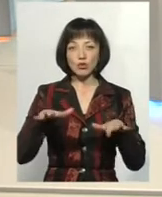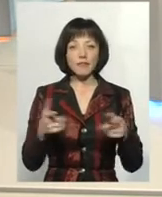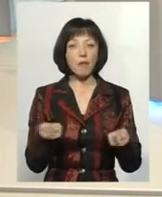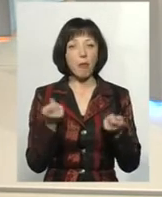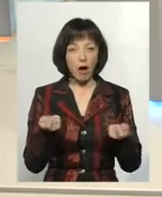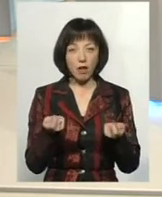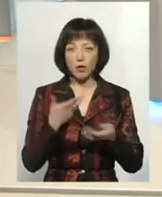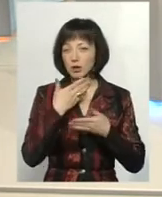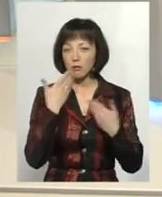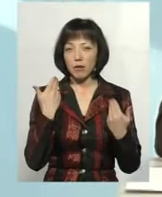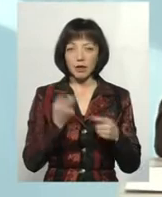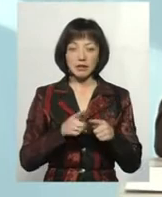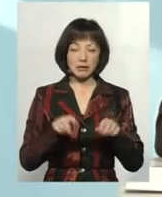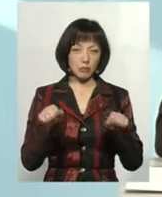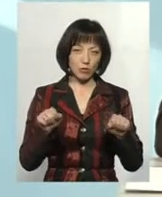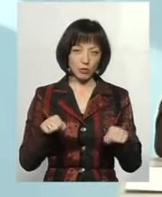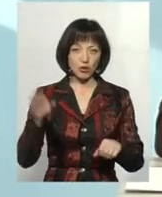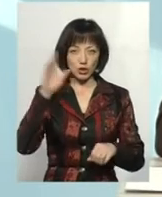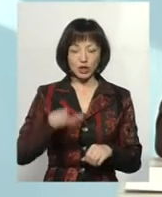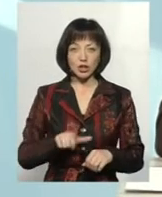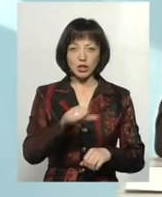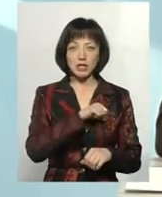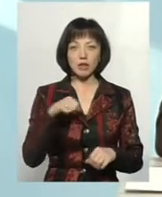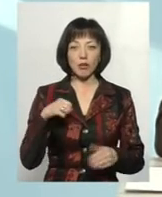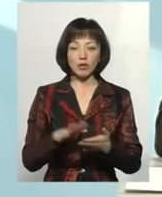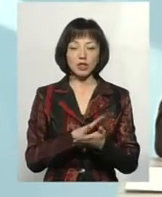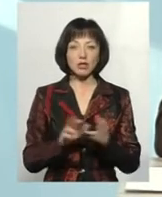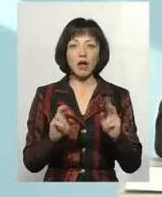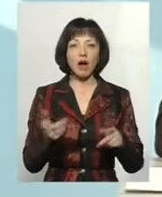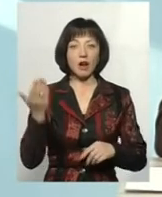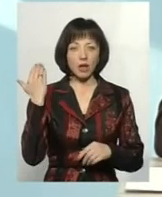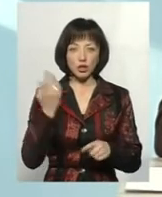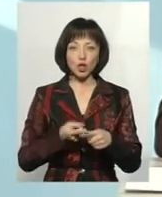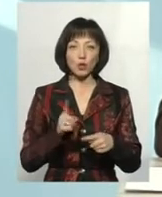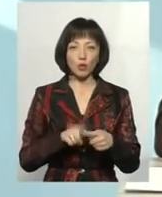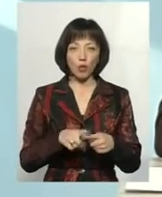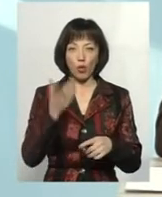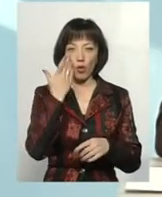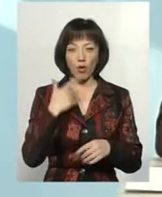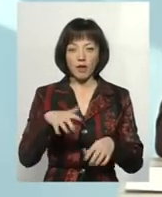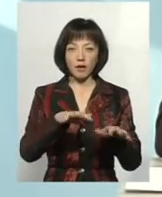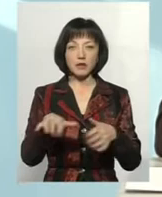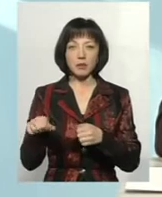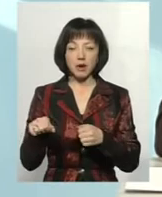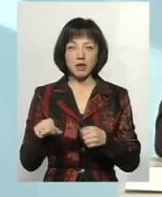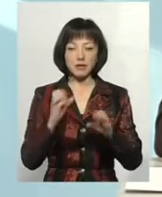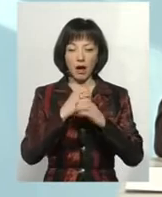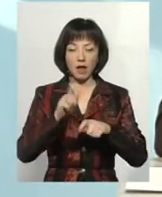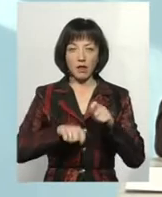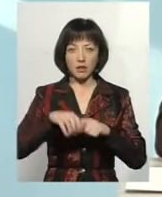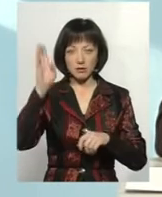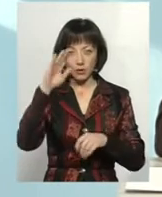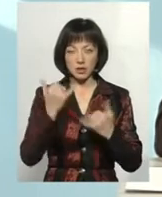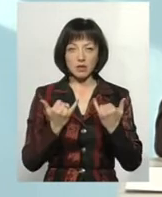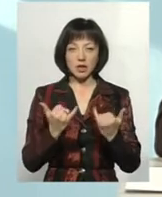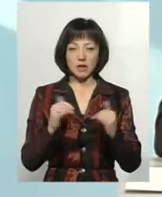і немає тієї спроможності можливості річки самоочищуватися, як була раніше. І тому, коли відбираються аналізи води зараз